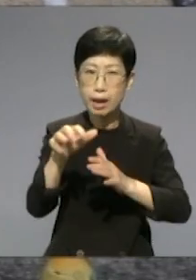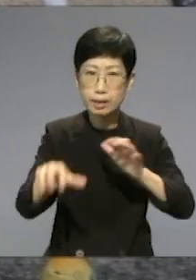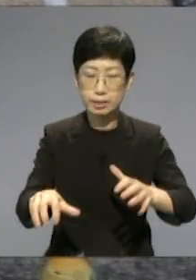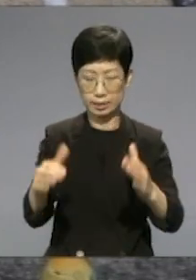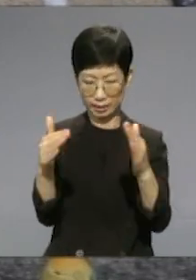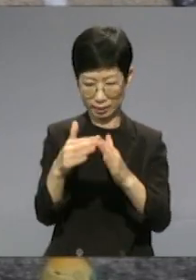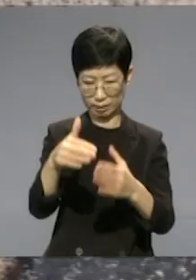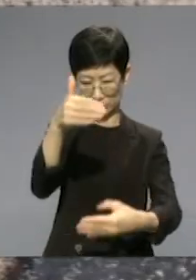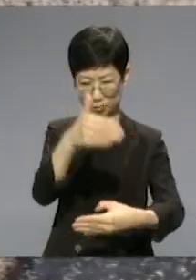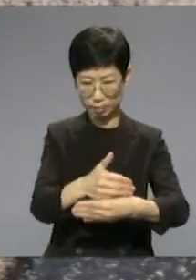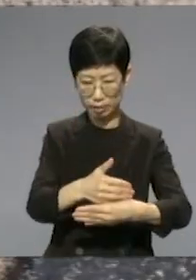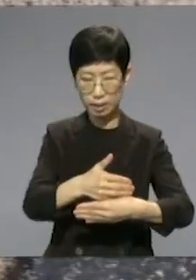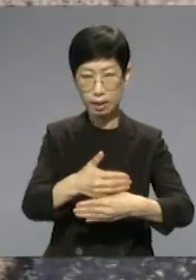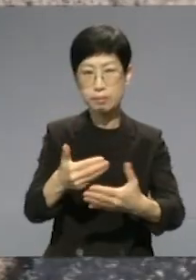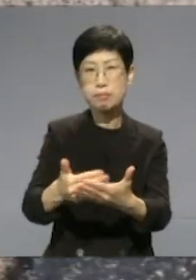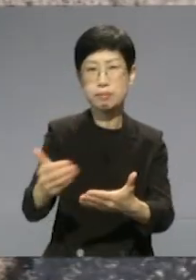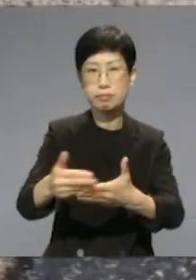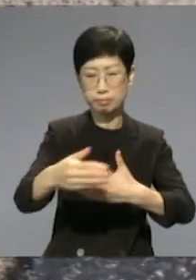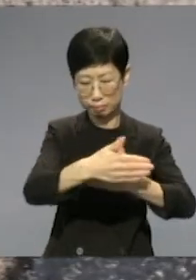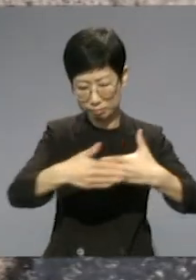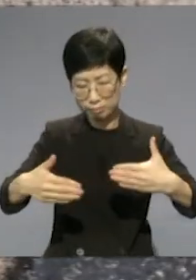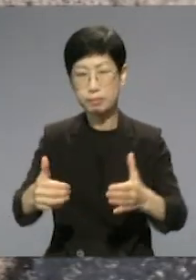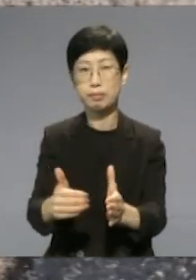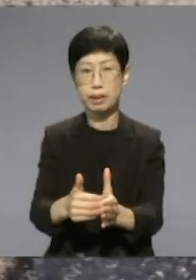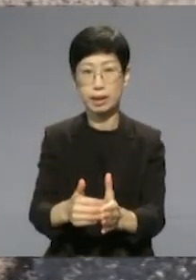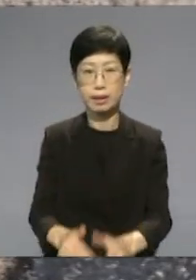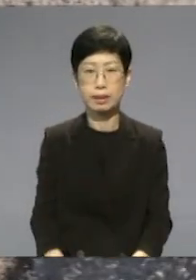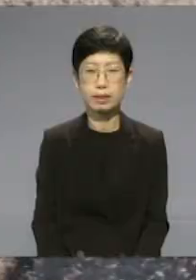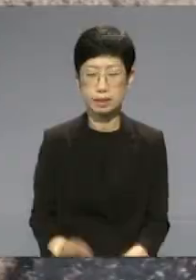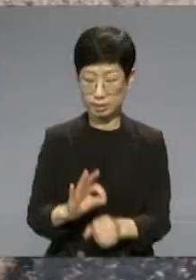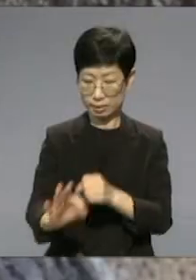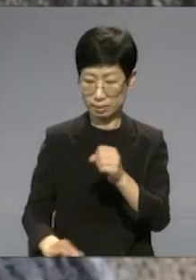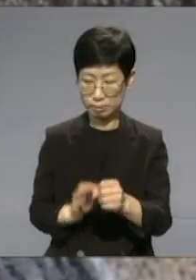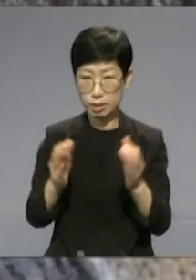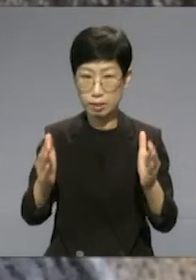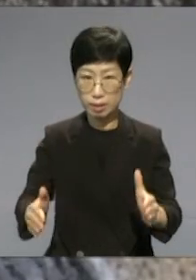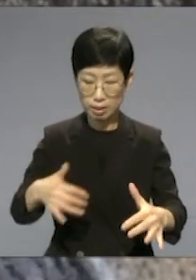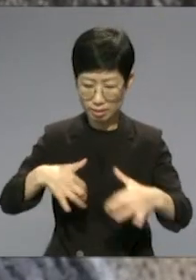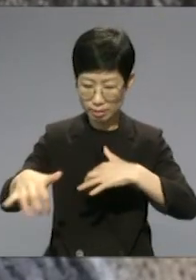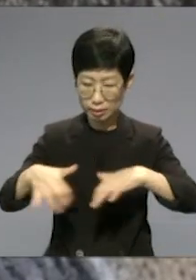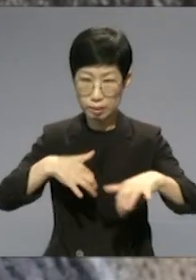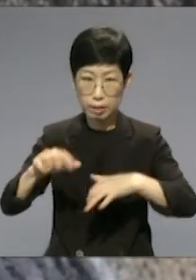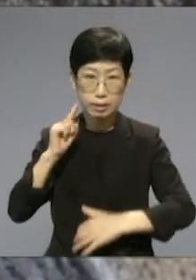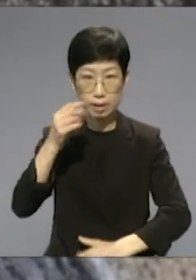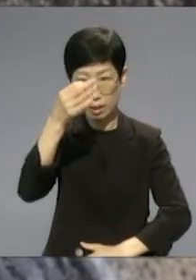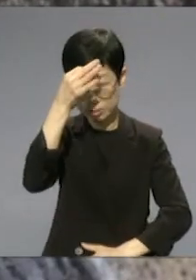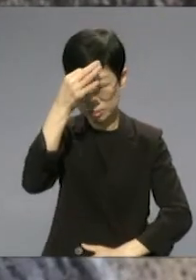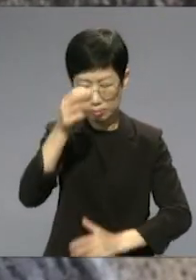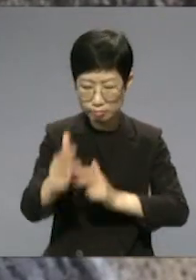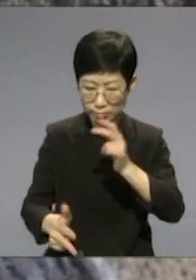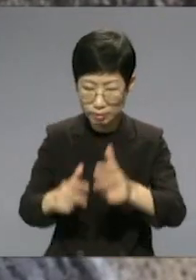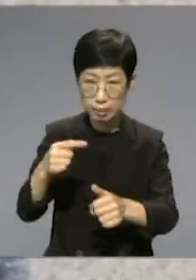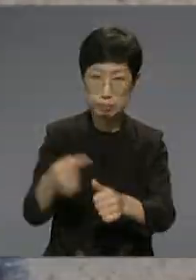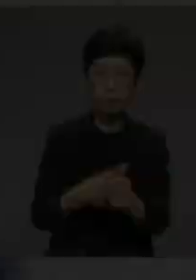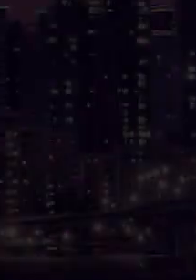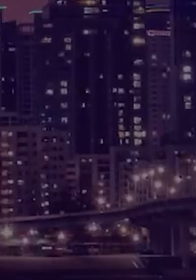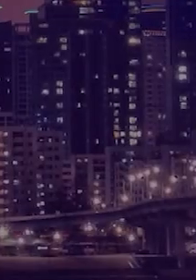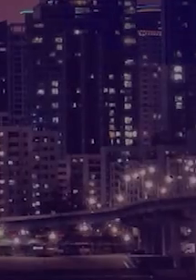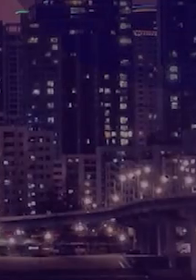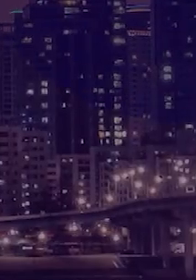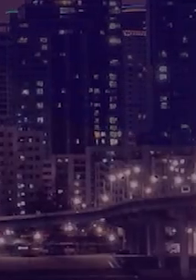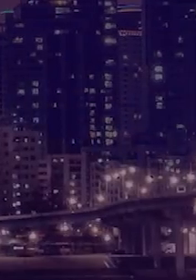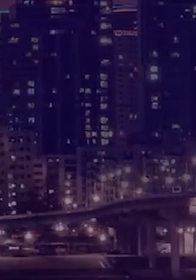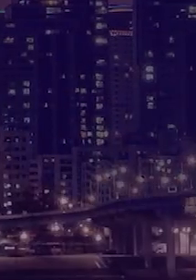벽에 담은 작품입니다 마을은 지난 10년 동안 진행된 거리 예술 프로젝트로 명성을 얻고 있다고 하네요